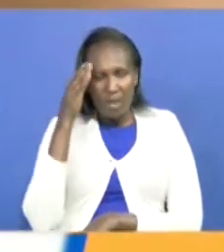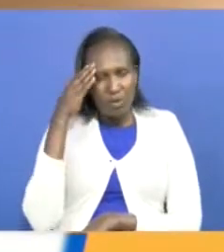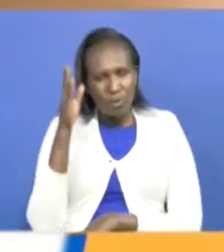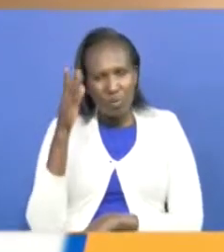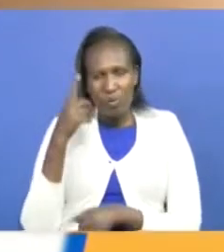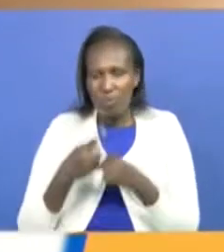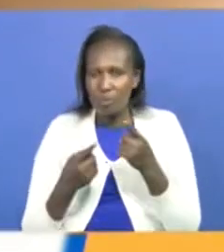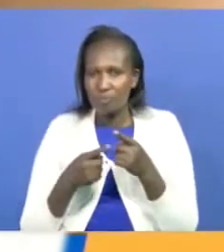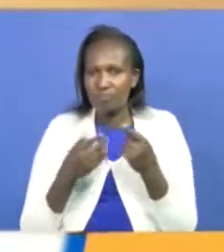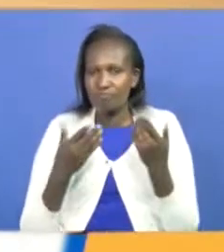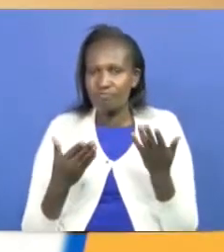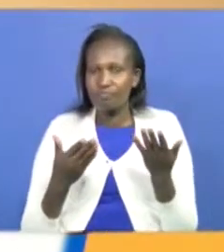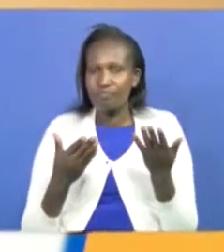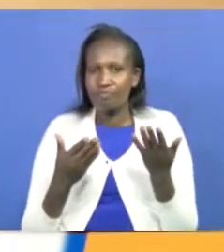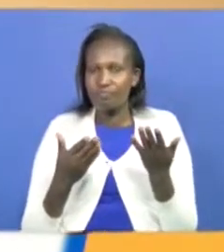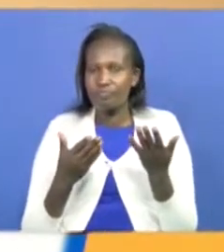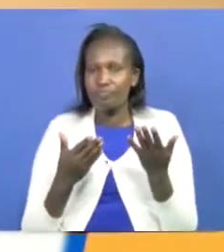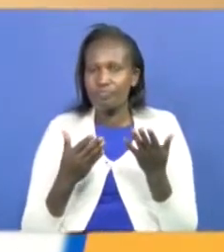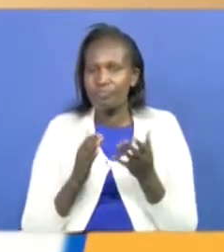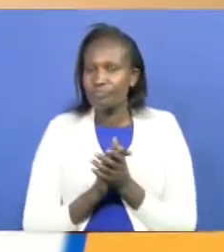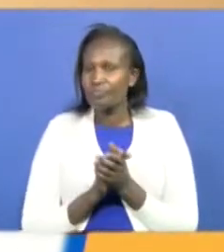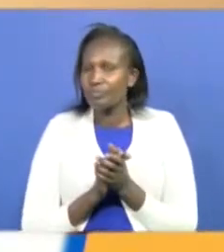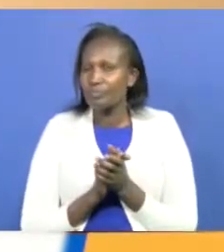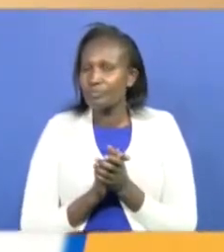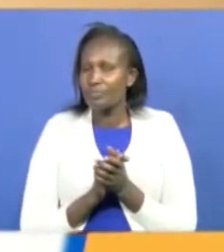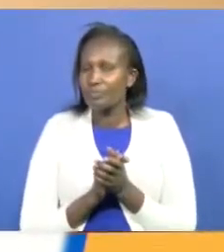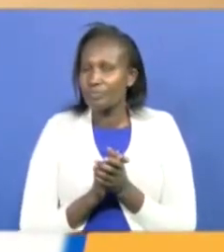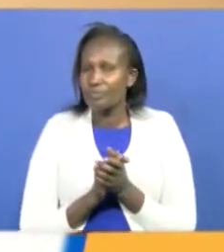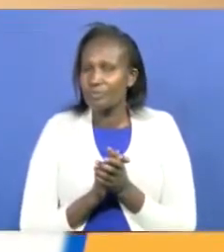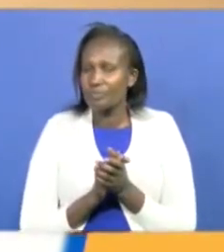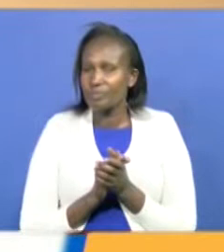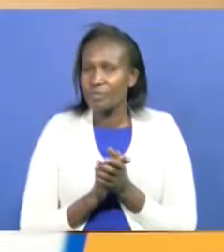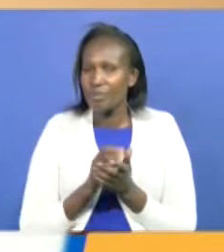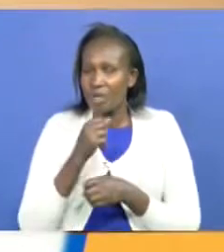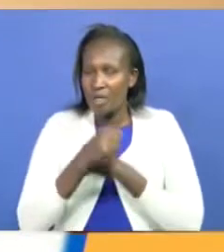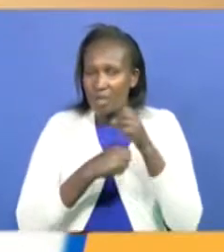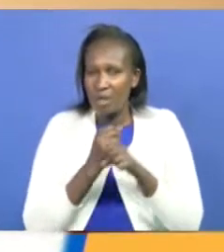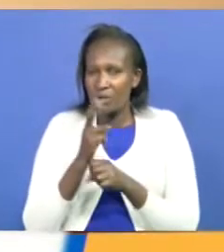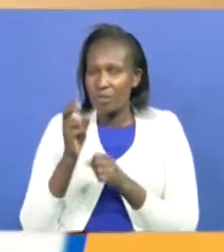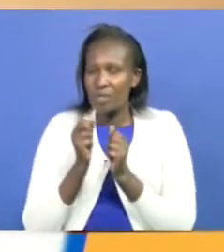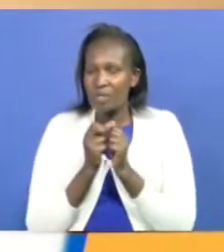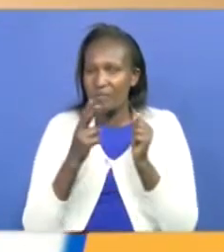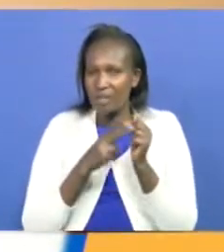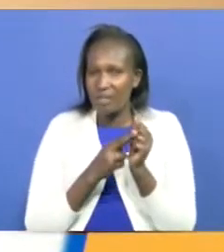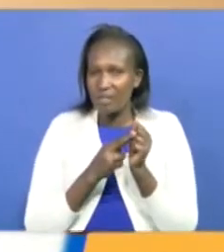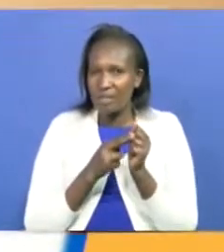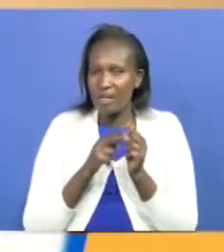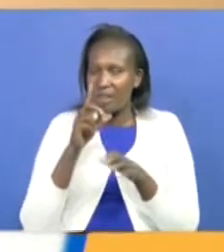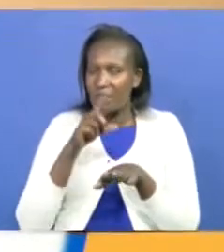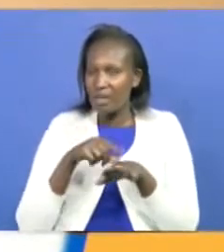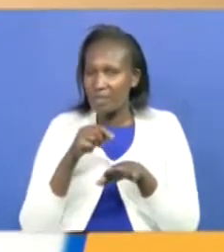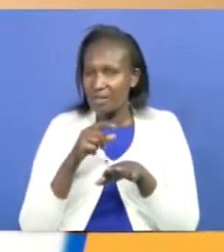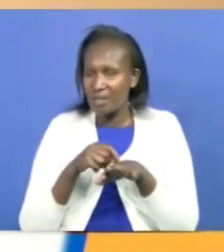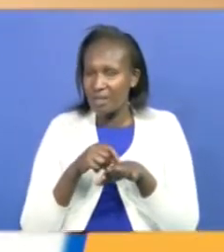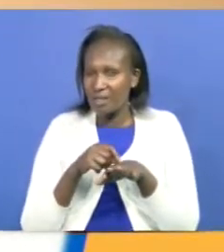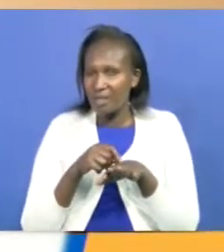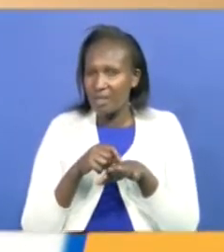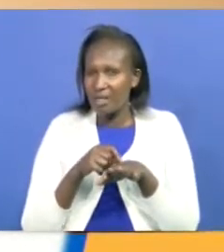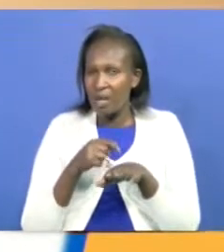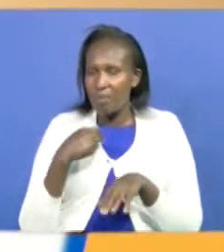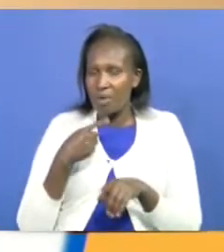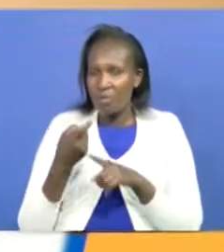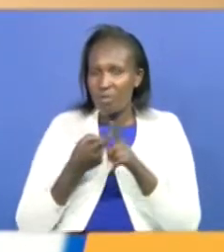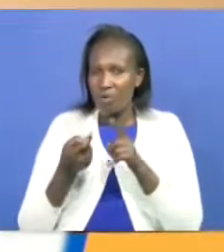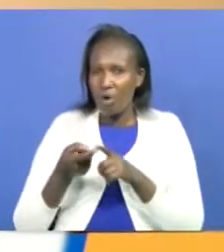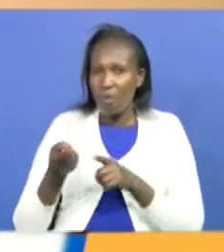atakayefunga ukurasa huo. On 2nd of November 2017, on Thursday, as I was coming from